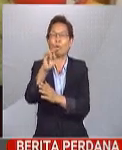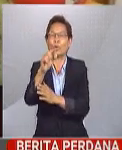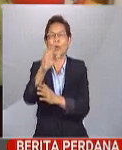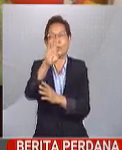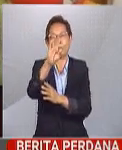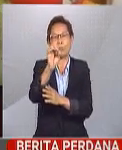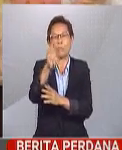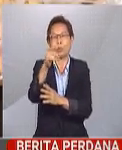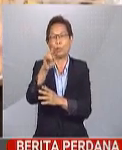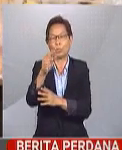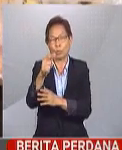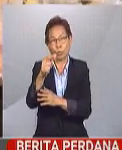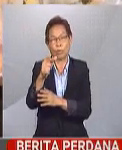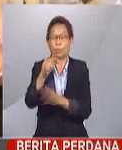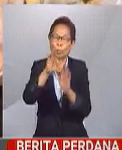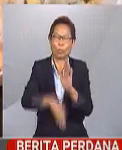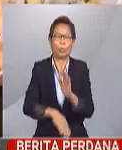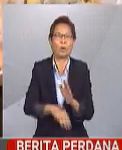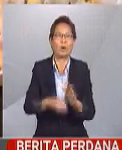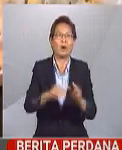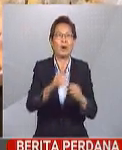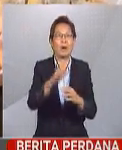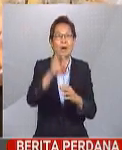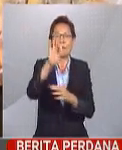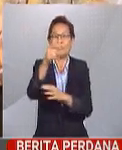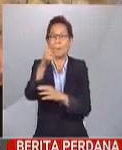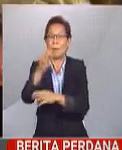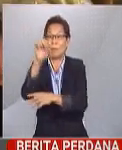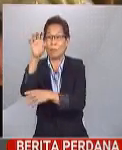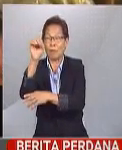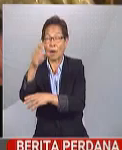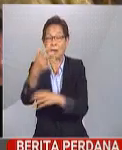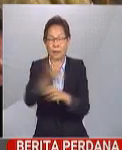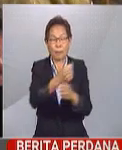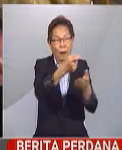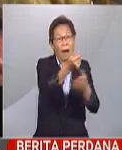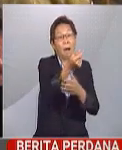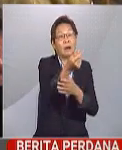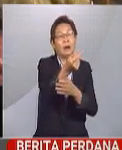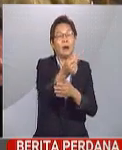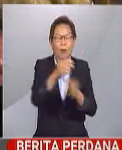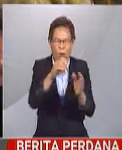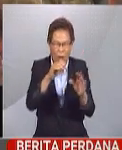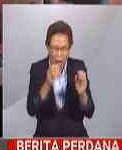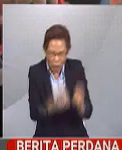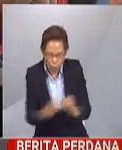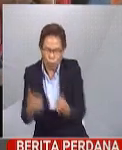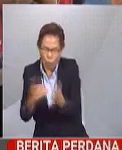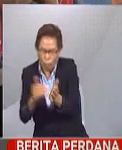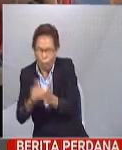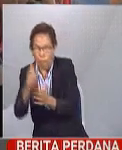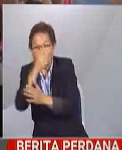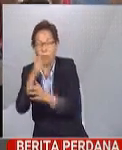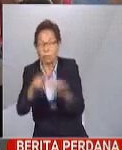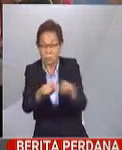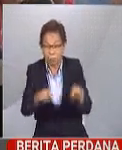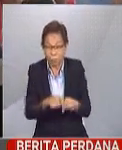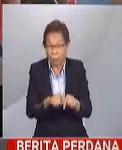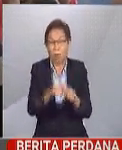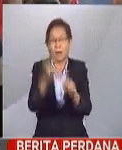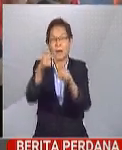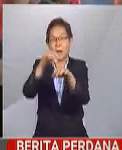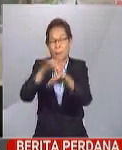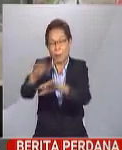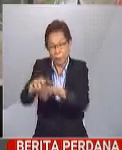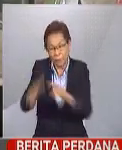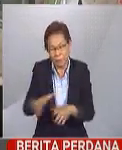itu, para peserta FAMA Fest berharap agar program seumpama ini dianjurkan lebih kerap kerana ia merupakan platform kepada petani